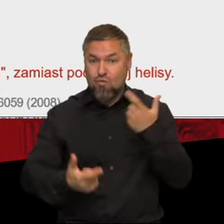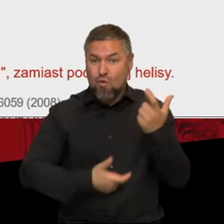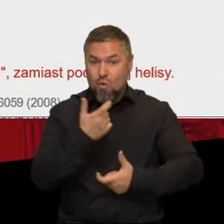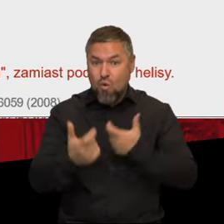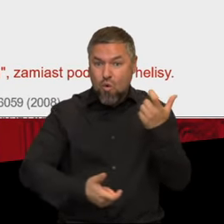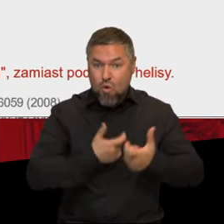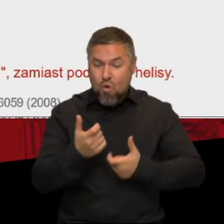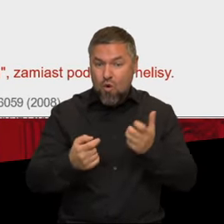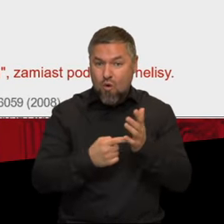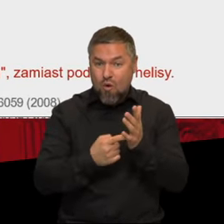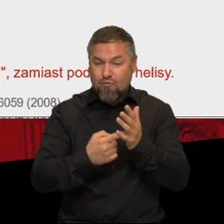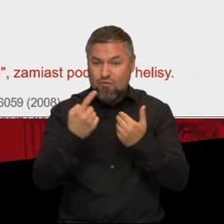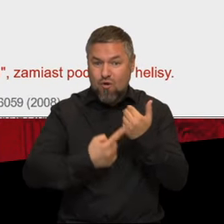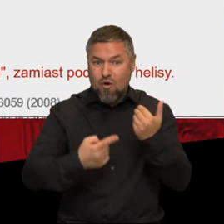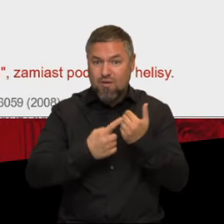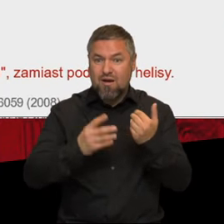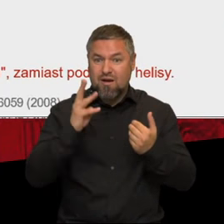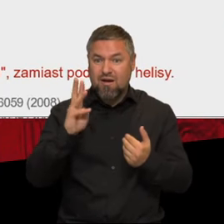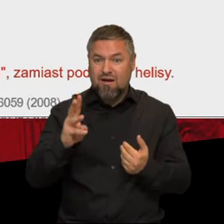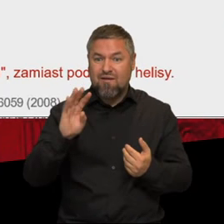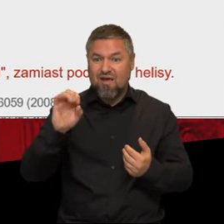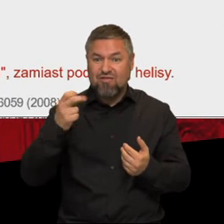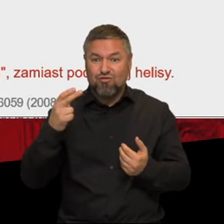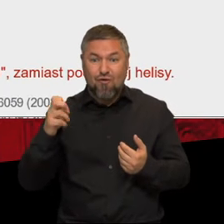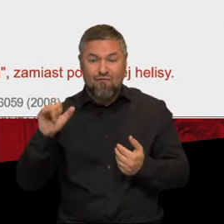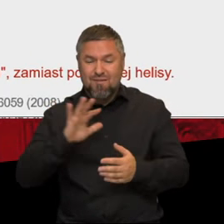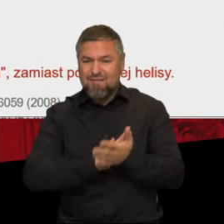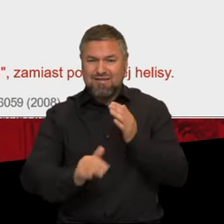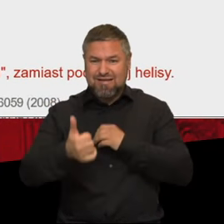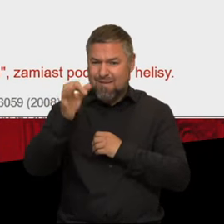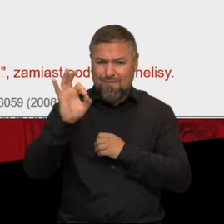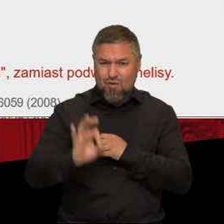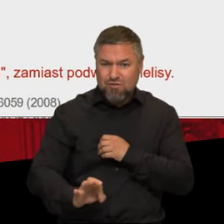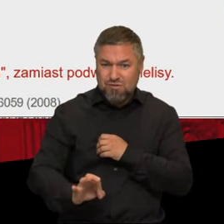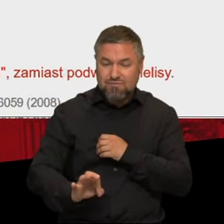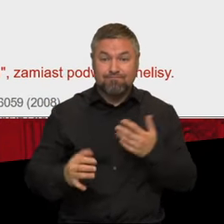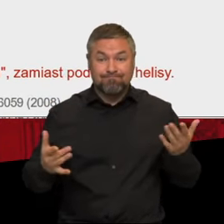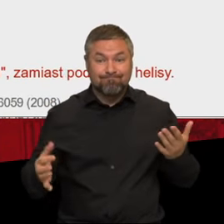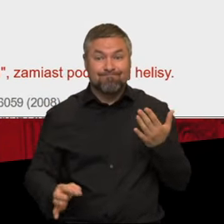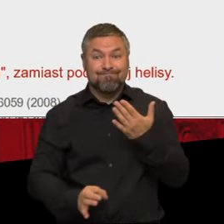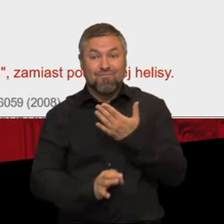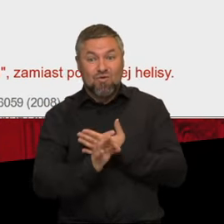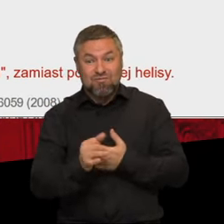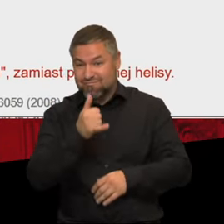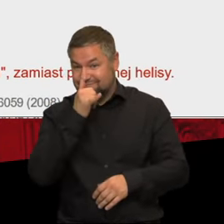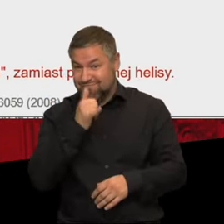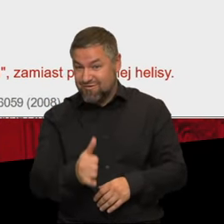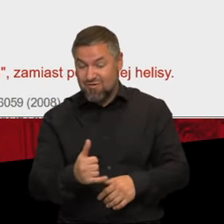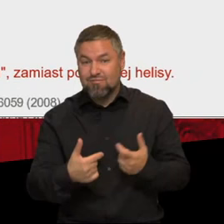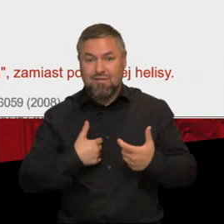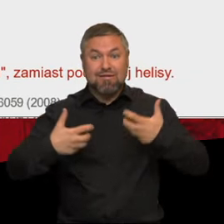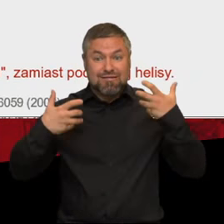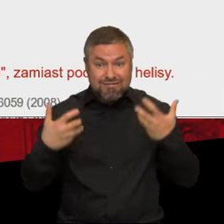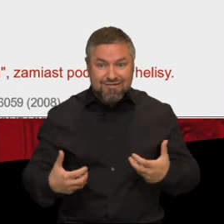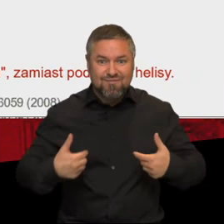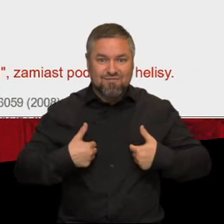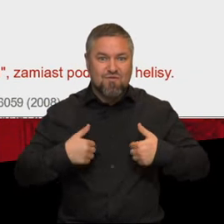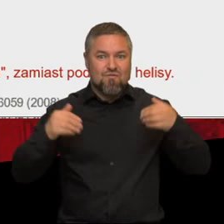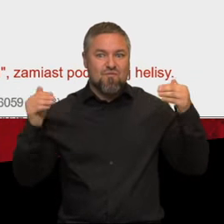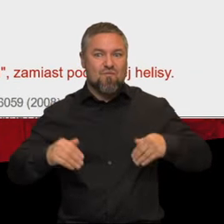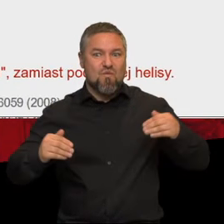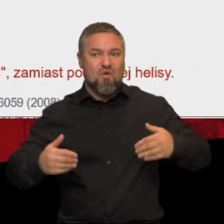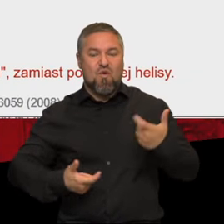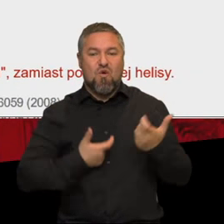symulacje, obliczenia kwantowe bez tego 1%. Okazuje się, że niestety nie. Oczywiście chcielibyśmy, bo wtedy